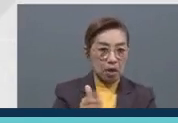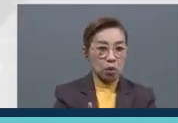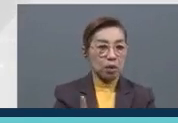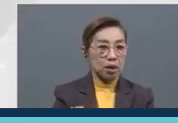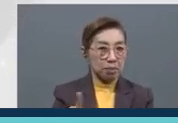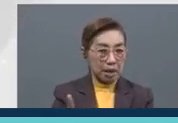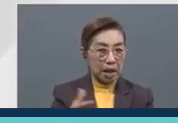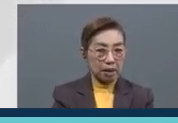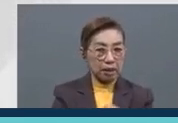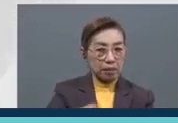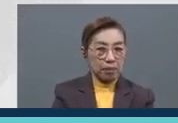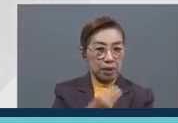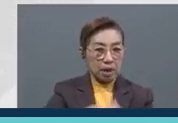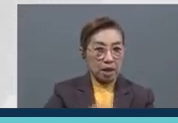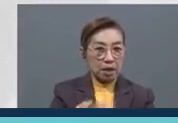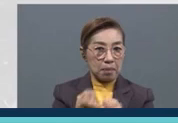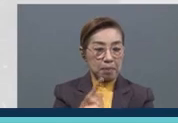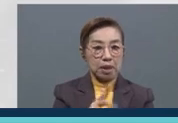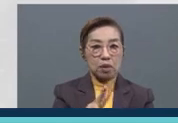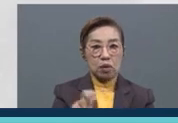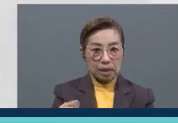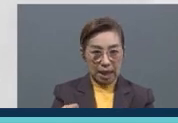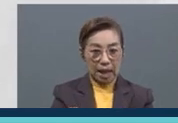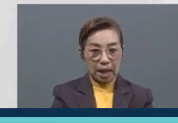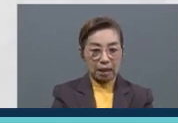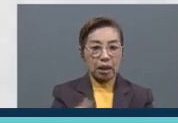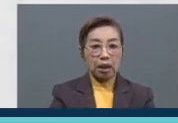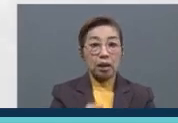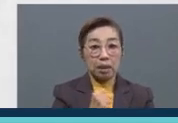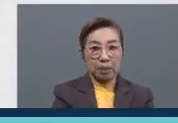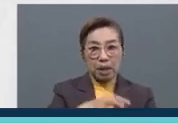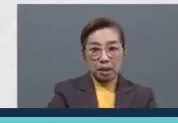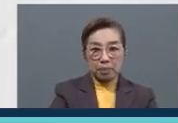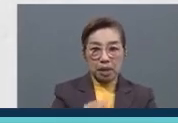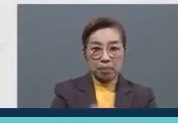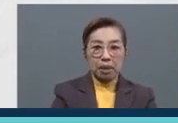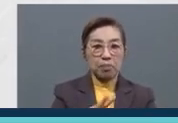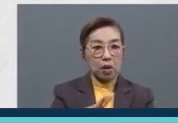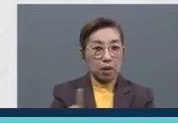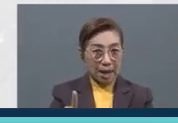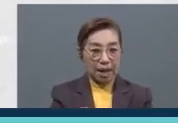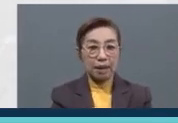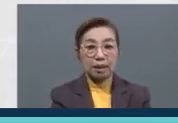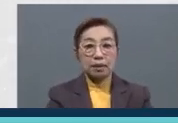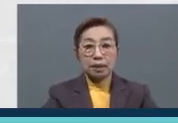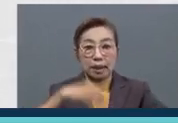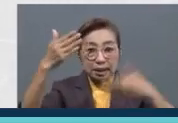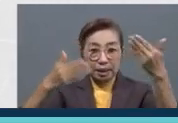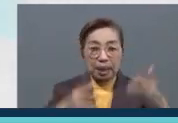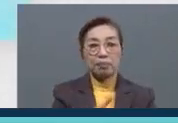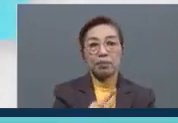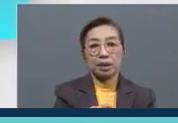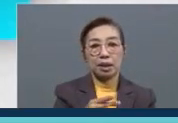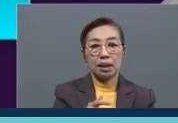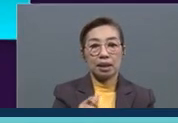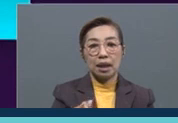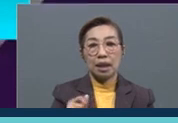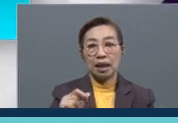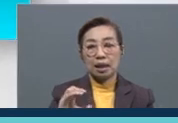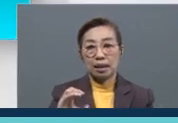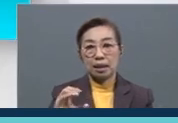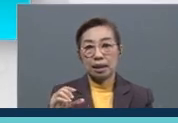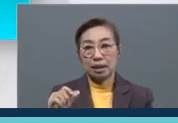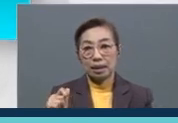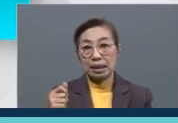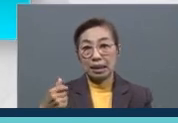ระดับโลกมาร่วมพูดคุยประสบการณ์ในมุมมองของการพัฒนาประเทศพร้อมทั้งจัดห้องจำลองไอเดียในการค้